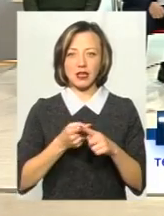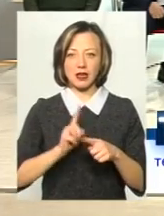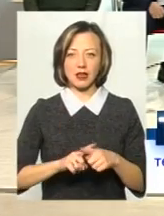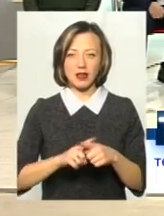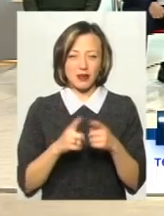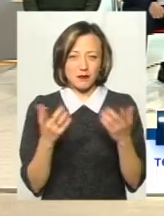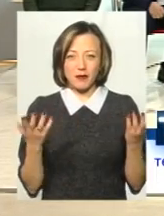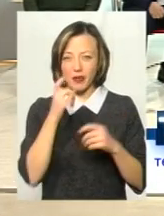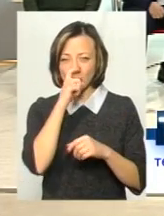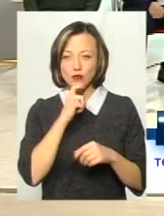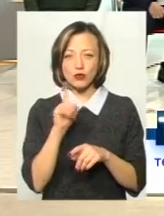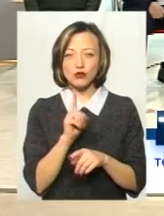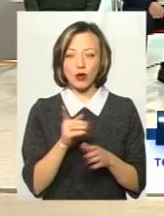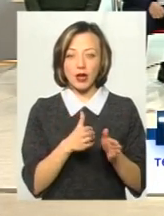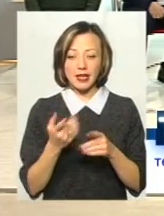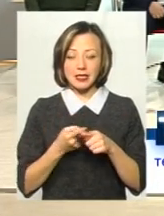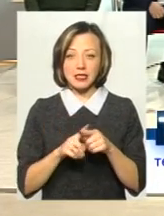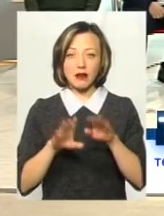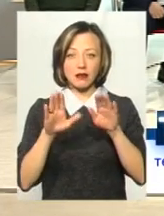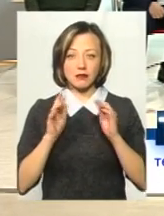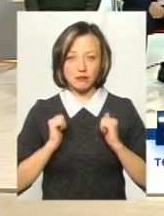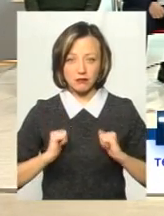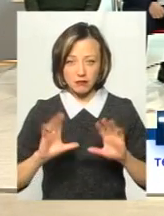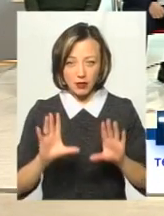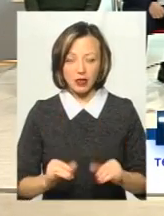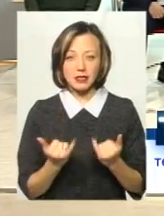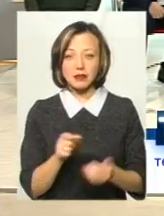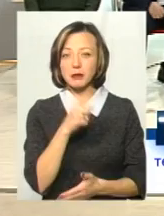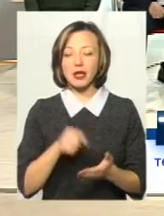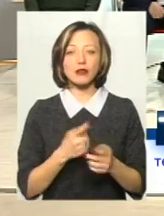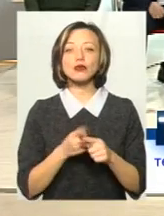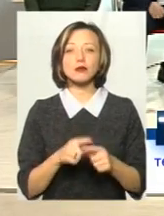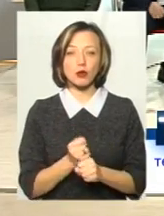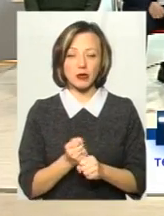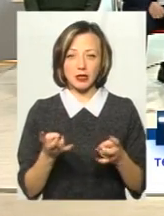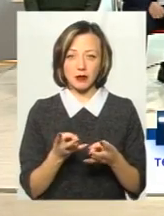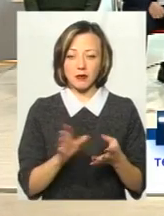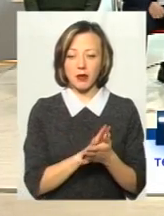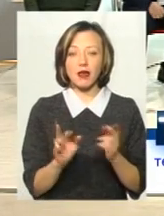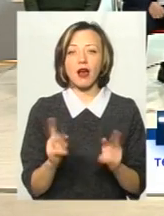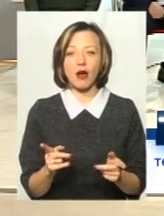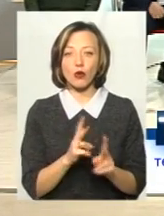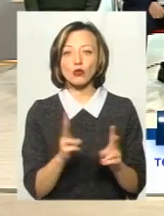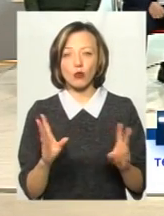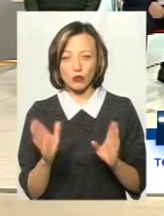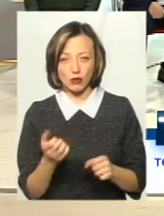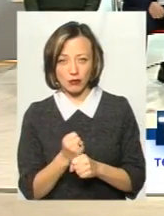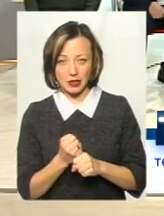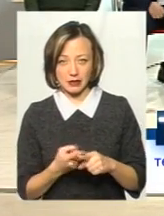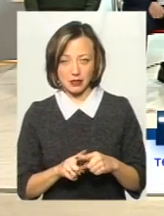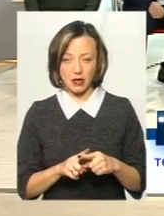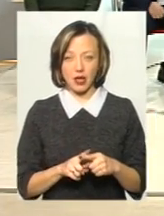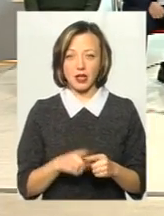мутного всього неструктурованого. Потім цей осад осідає. І нам зараз питання, що з цим осадом робити. Треба прибрати, як прибрати, хто прибиратиме. Да?